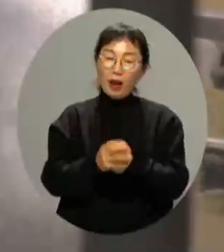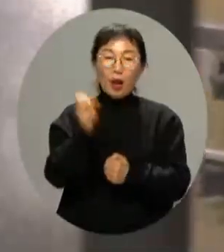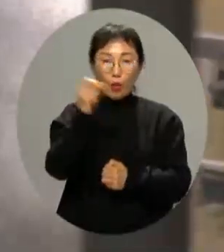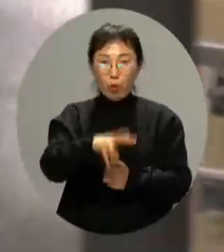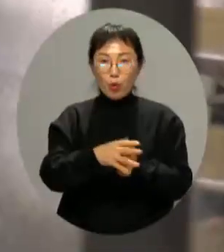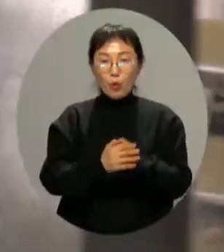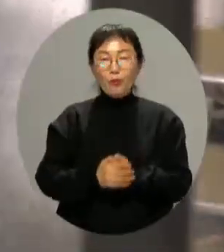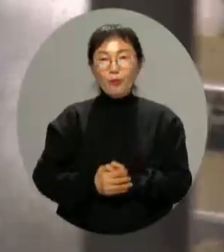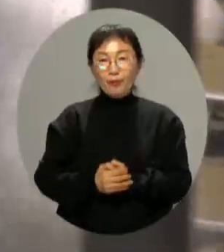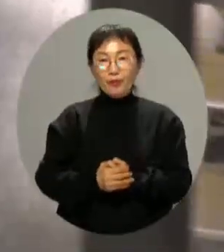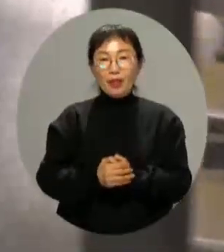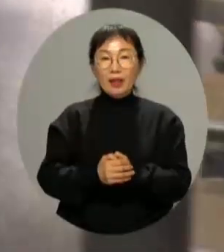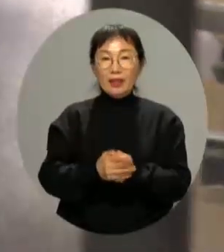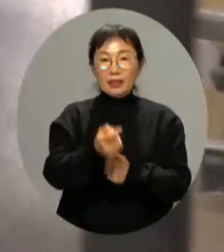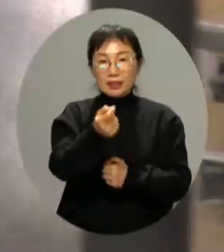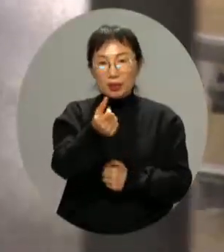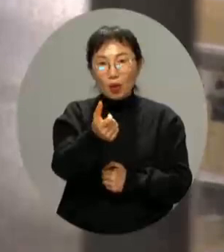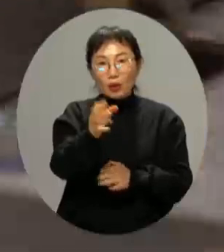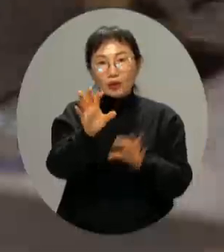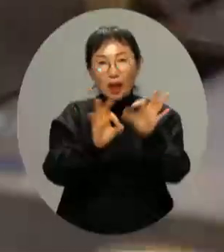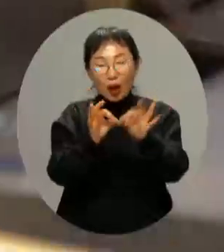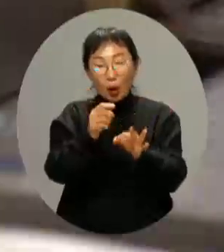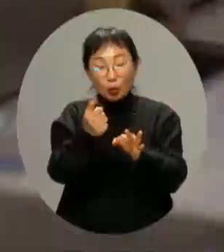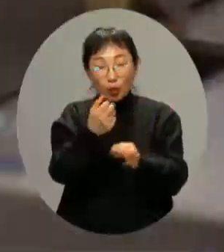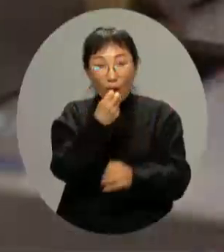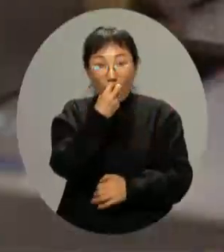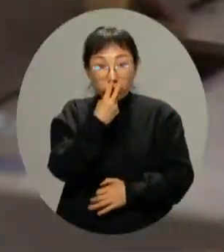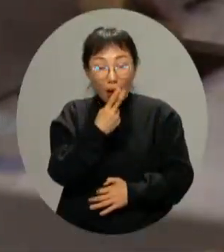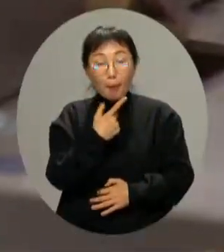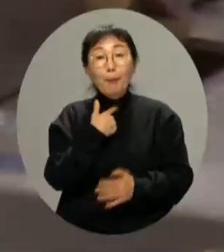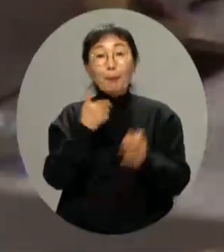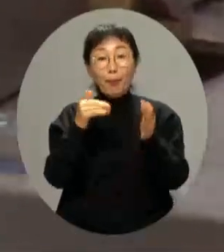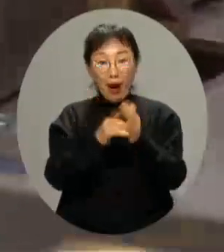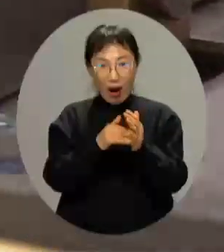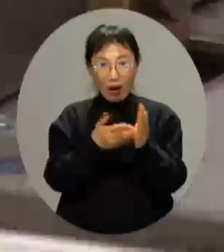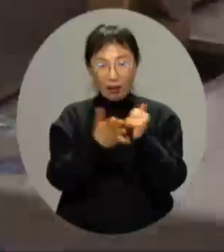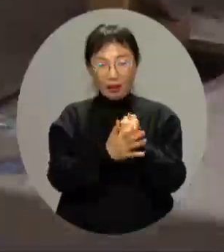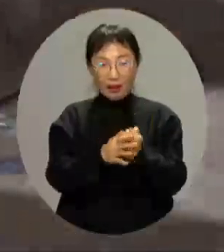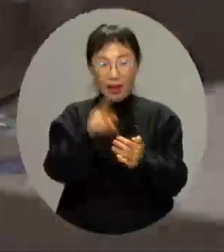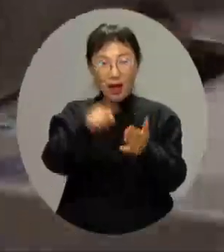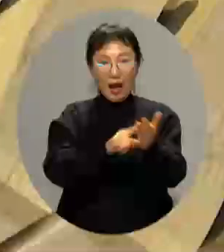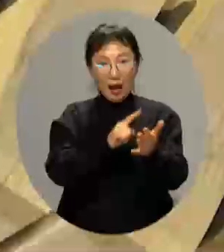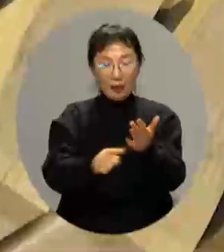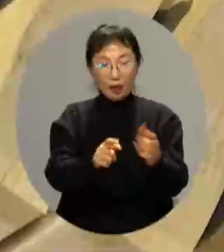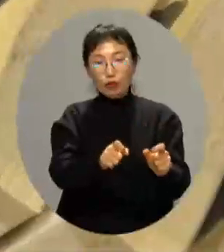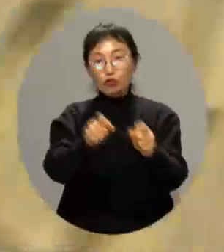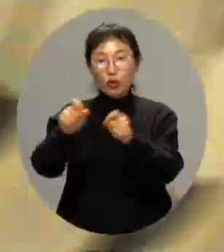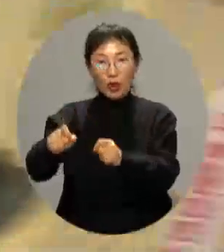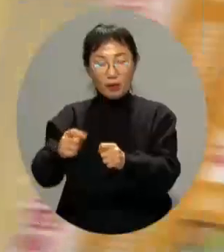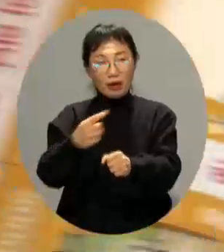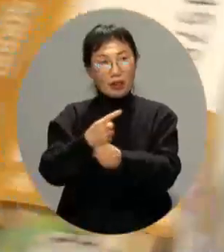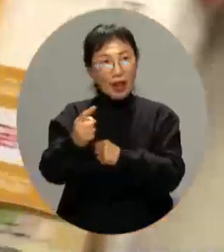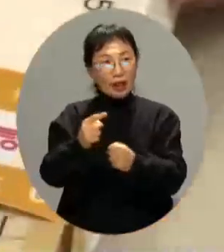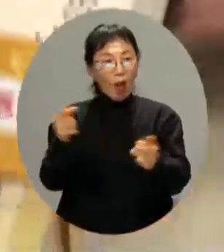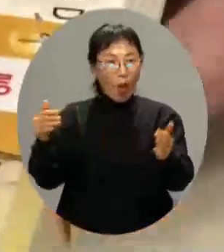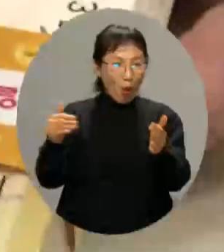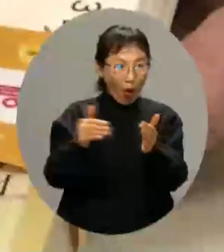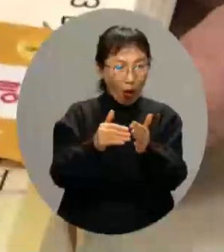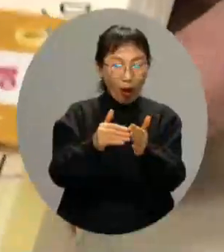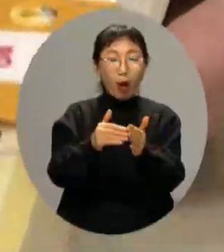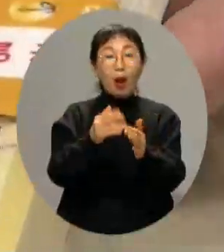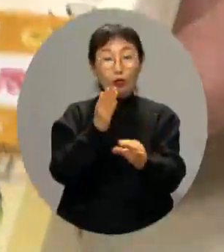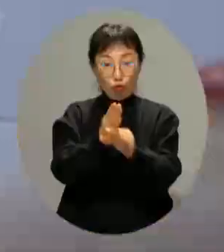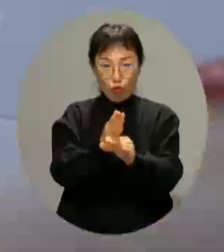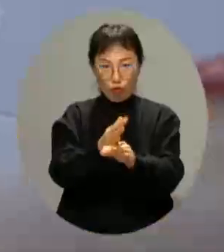엎친데 덮친 격으로 그나마 자금 사정에 숨통을 틔워줬던 상환 유예 제도도 내년 종류를 앞두고 있습니다